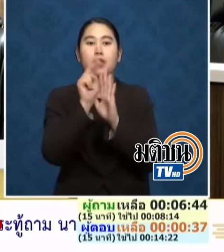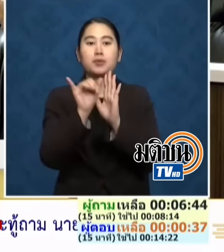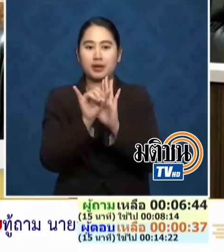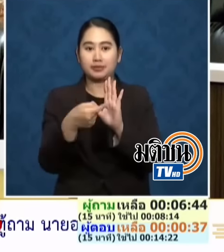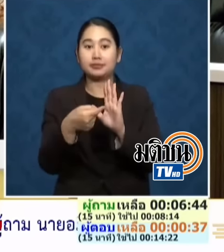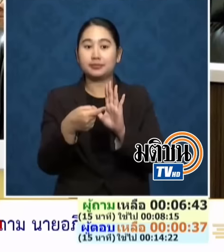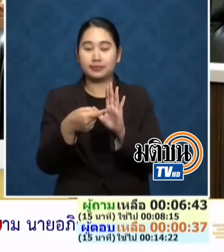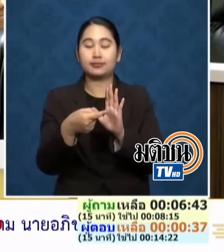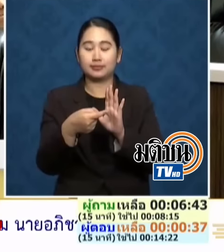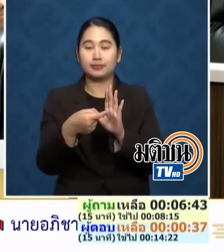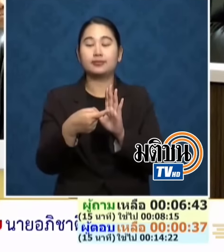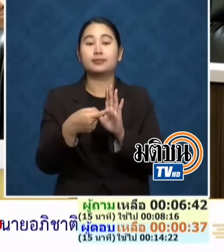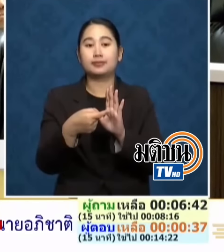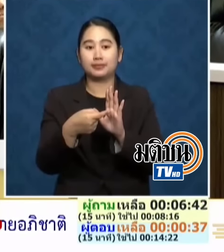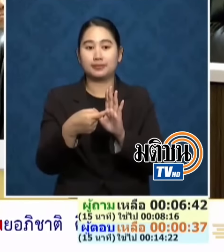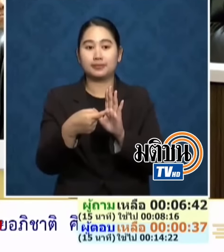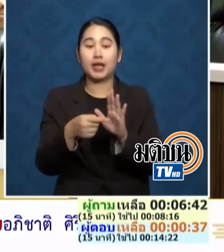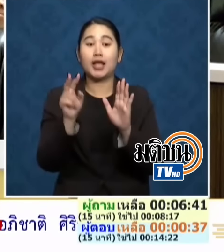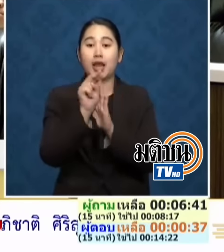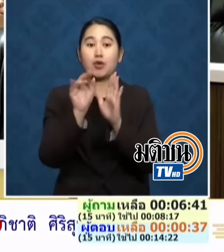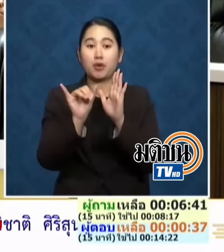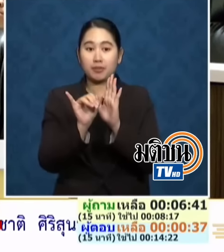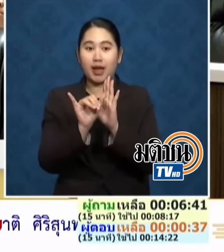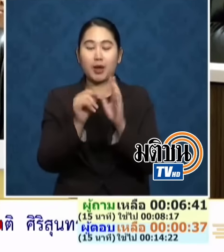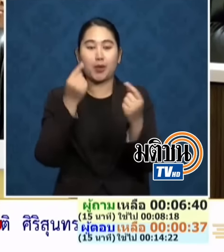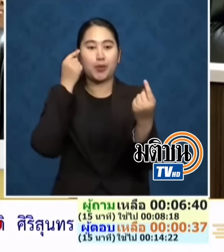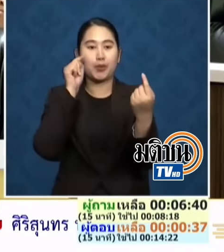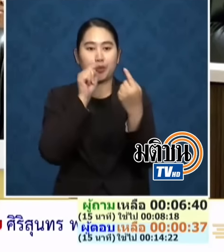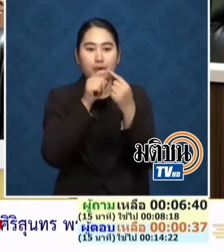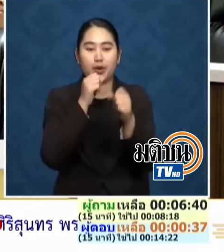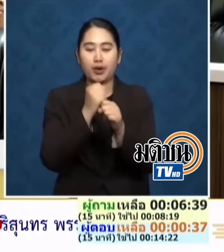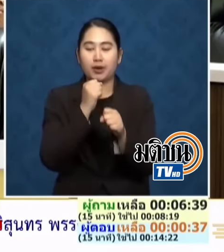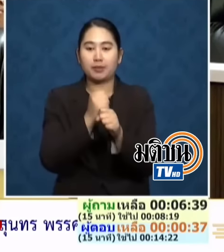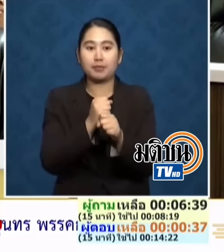จaufen cuộc lifetime heaven these for year